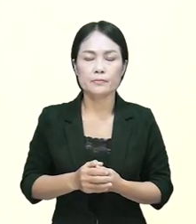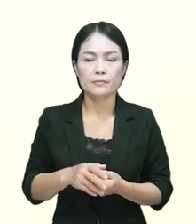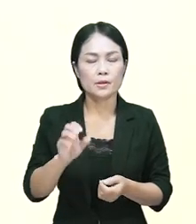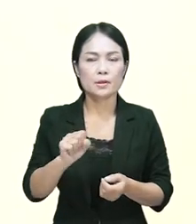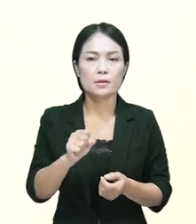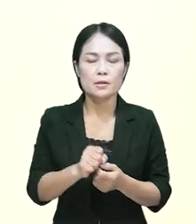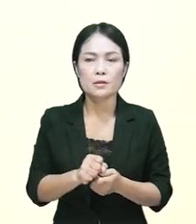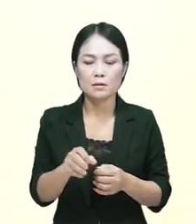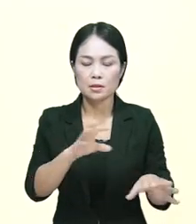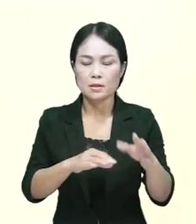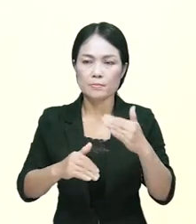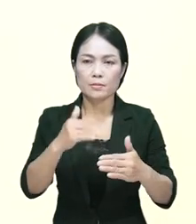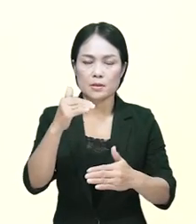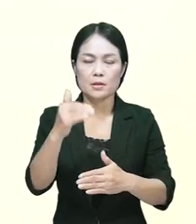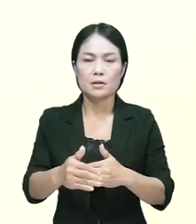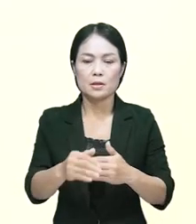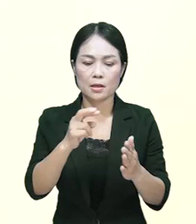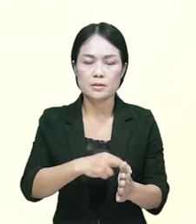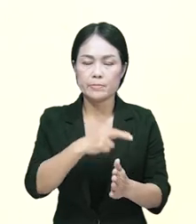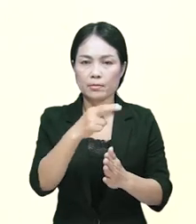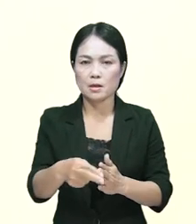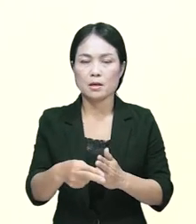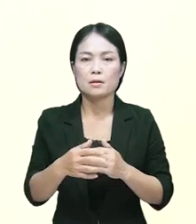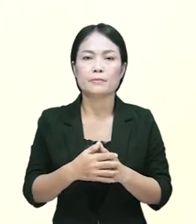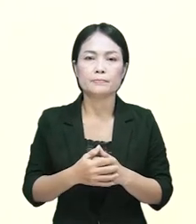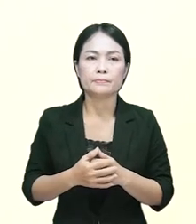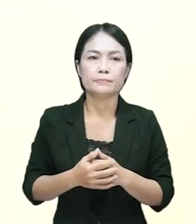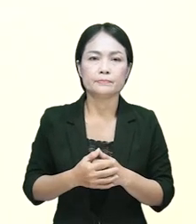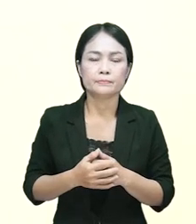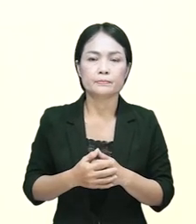ហើយខាងនេះសកម្មភាពបន្ទាប់គឺជាផល